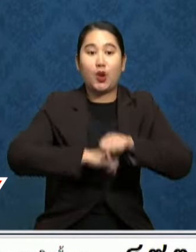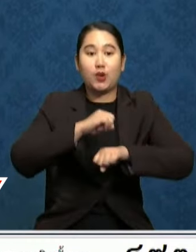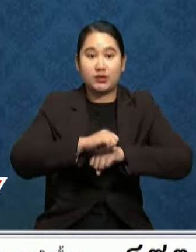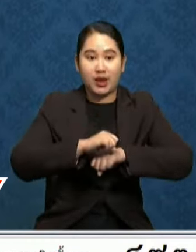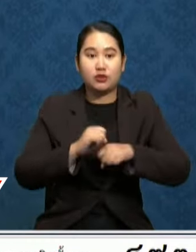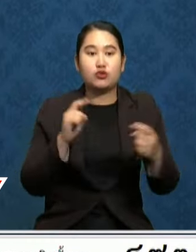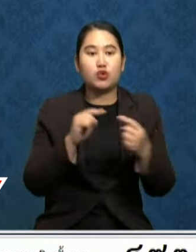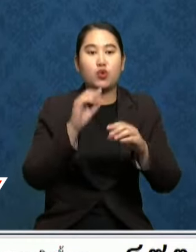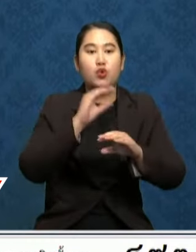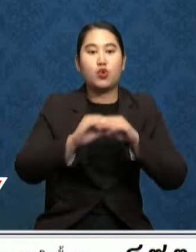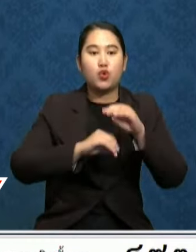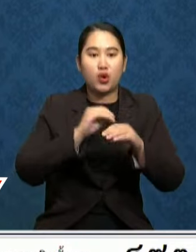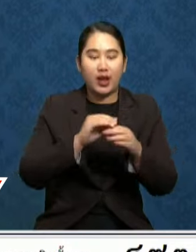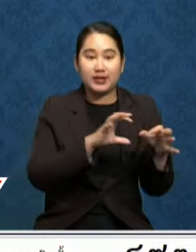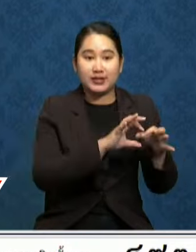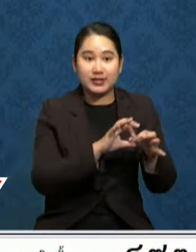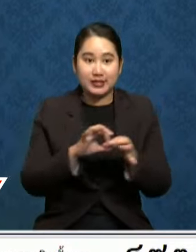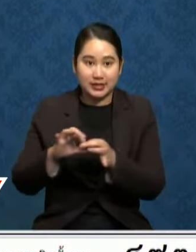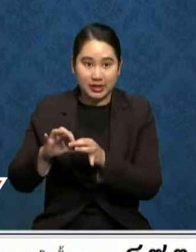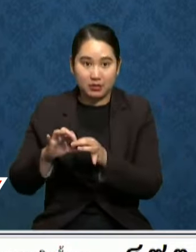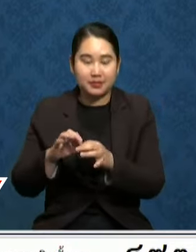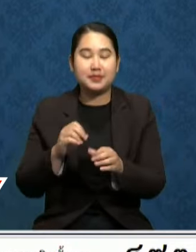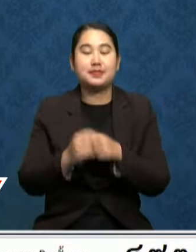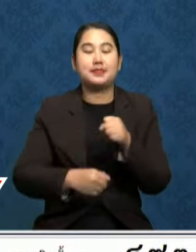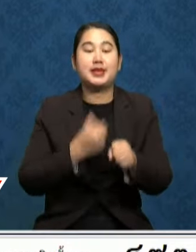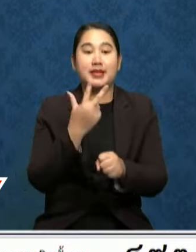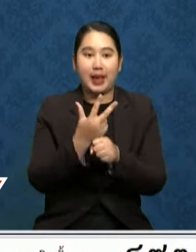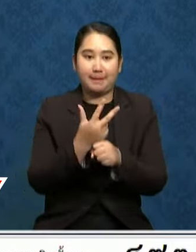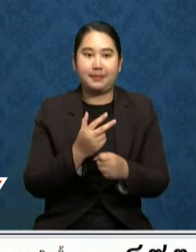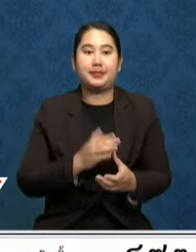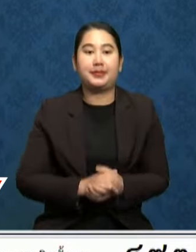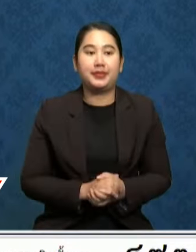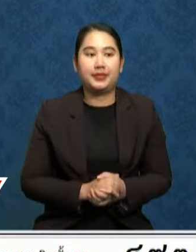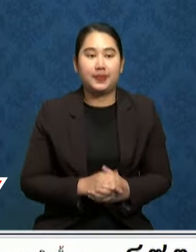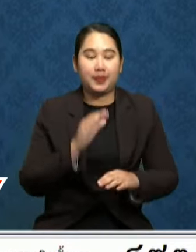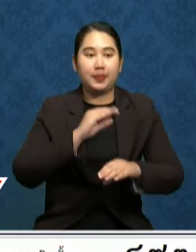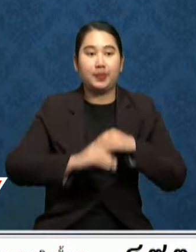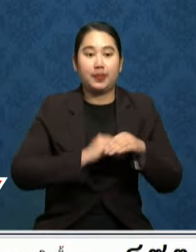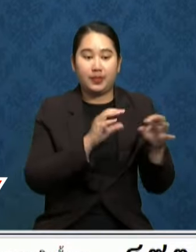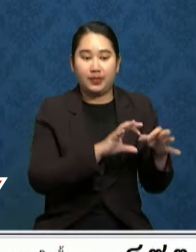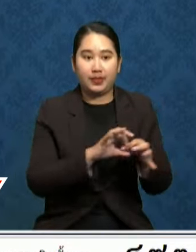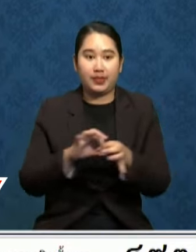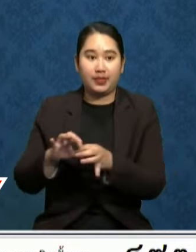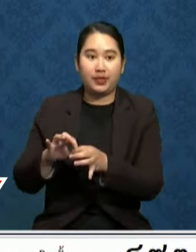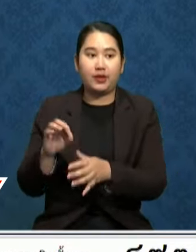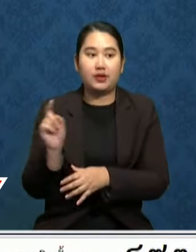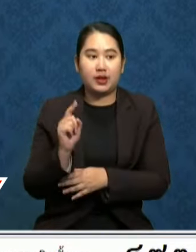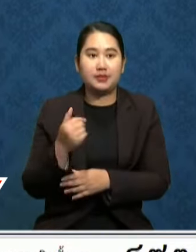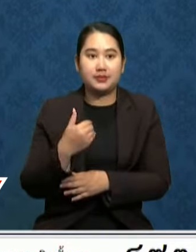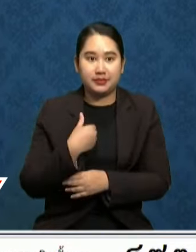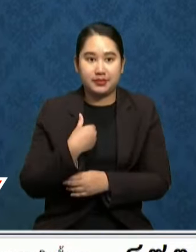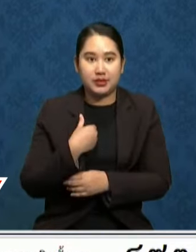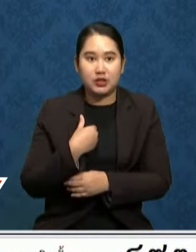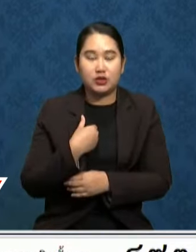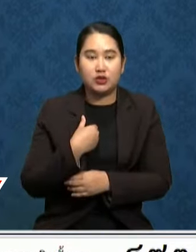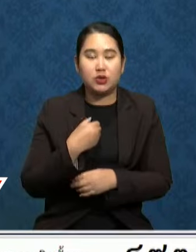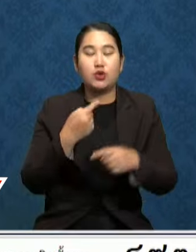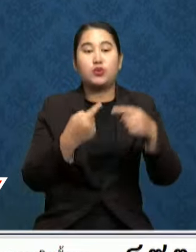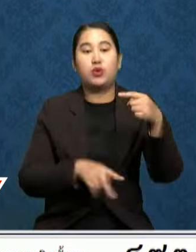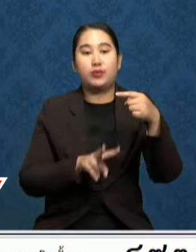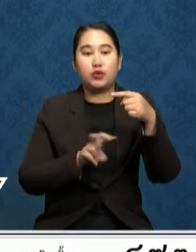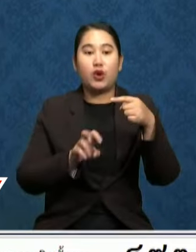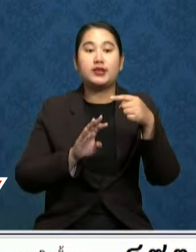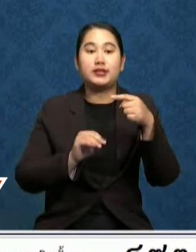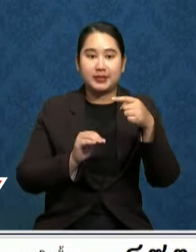อม Art 40 บัน ประมาน 3 เหมืระมานโครงการพรุกพั προาว ทoka malureขน